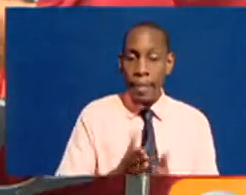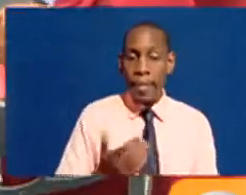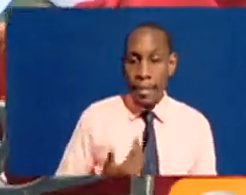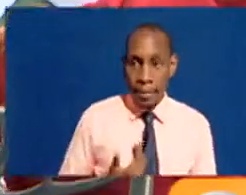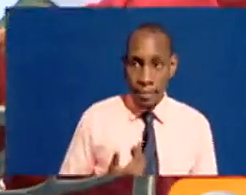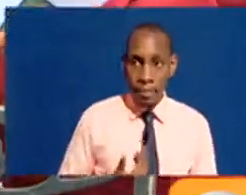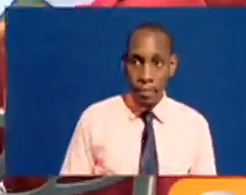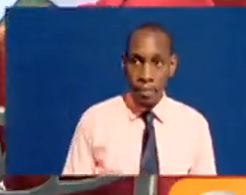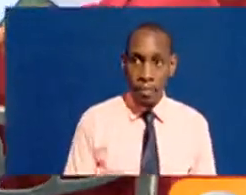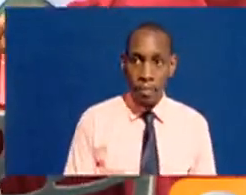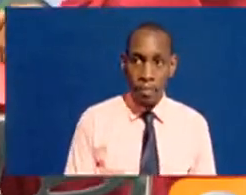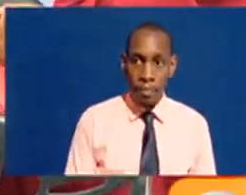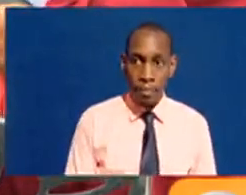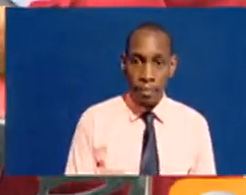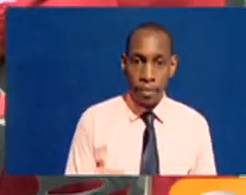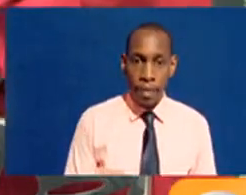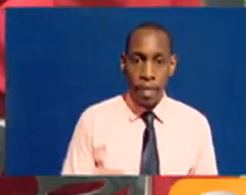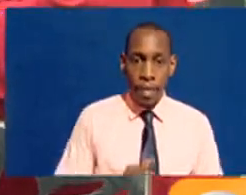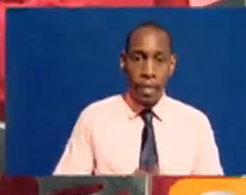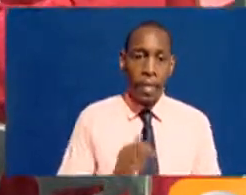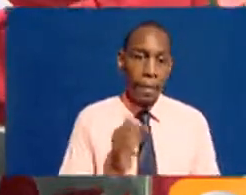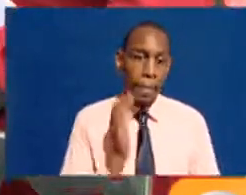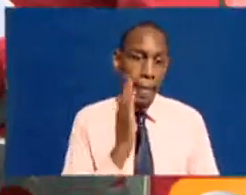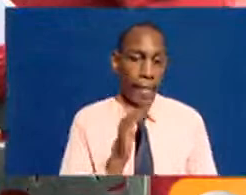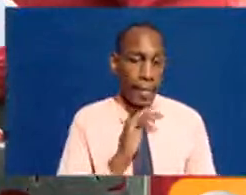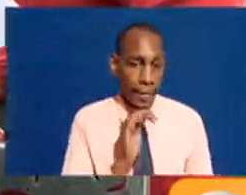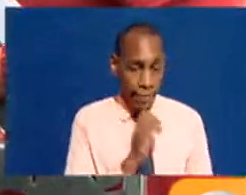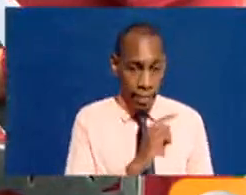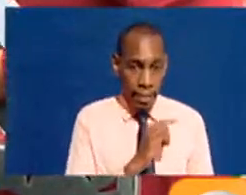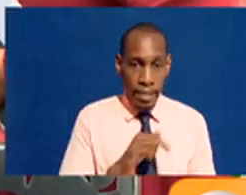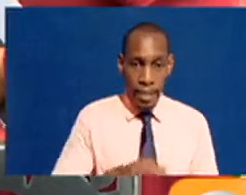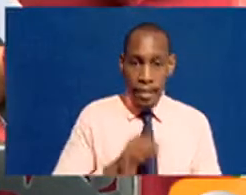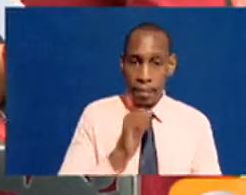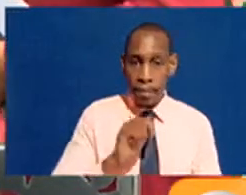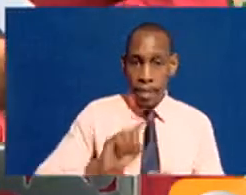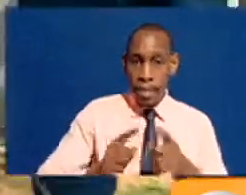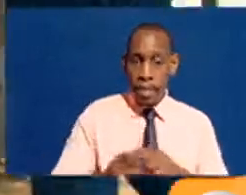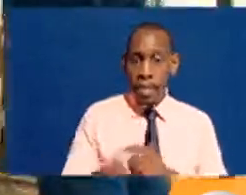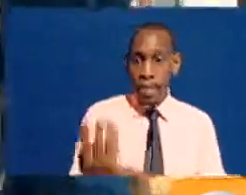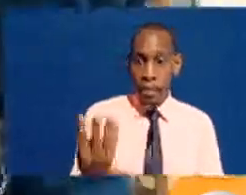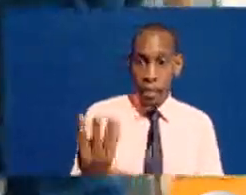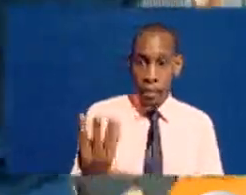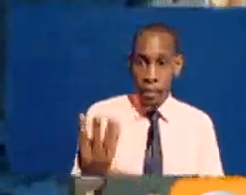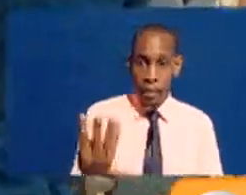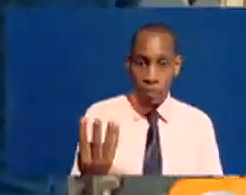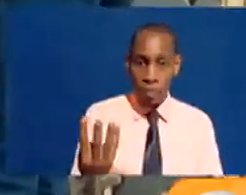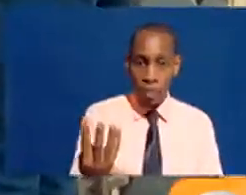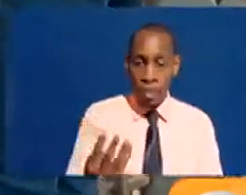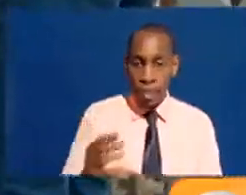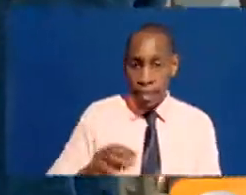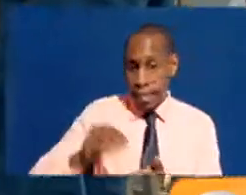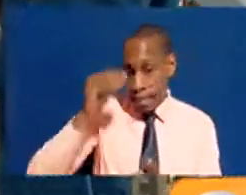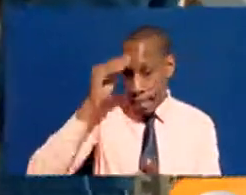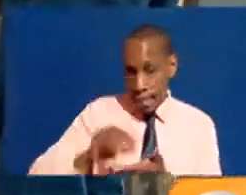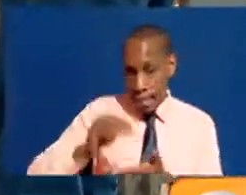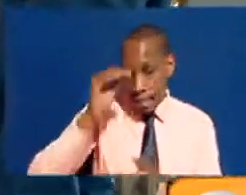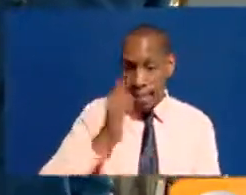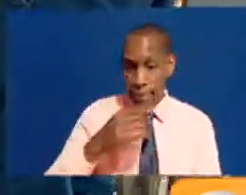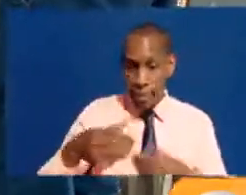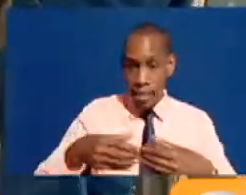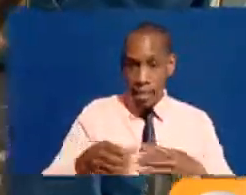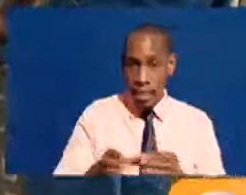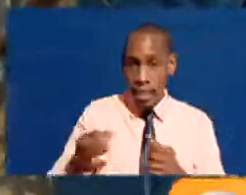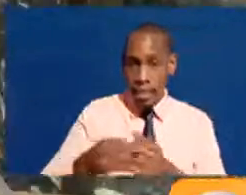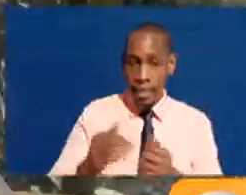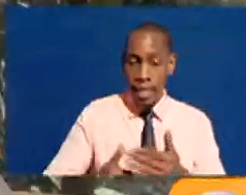sana. Mama alipotuacha nikiwa standard 4. Nilisoma nikamaliza class 8.